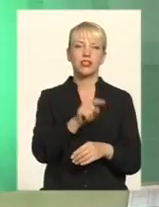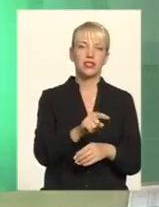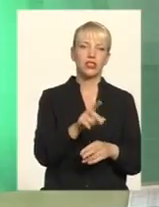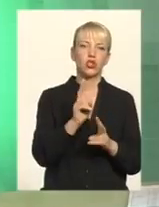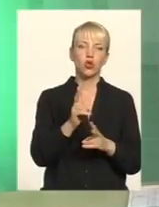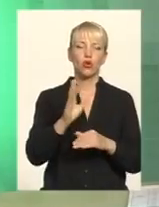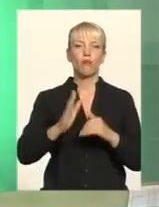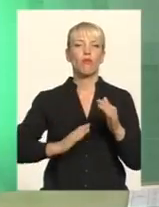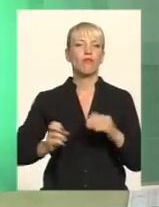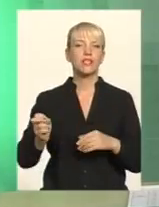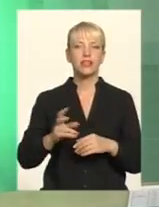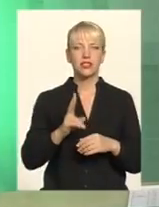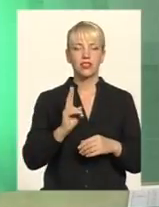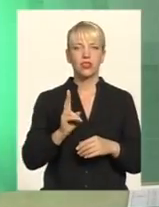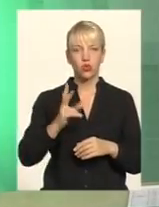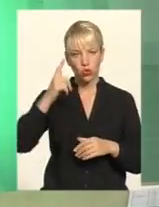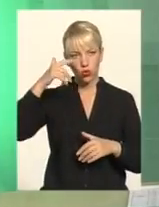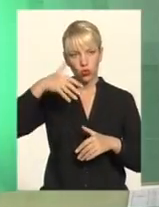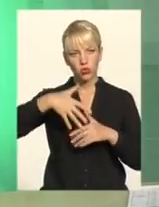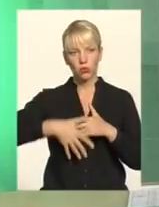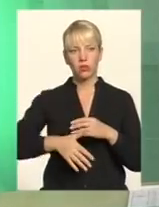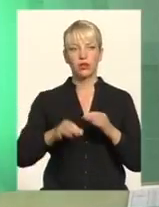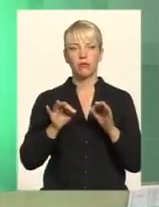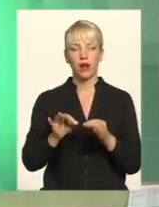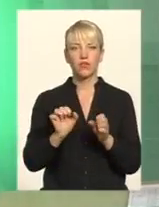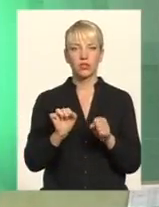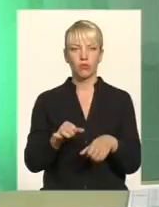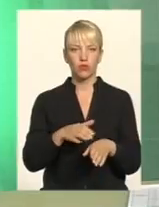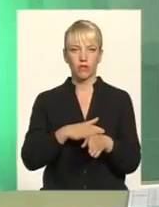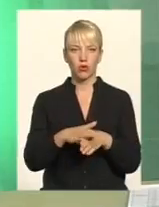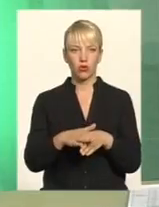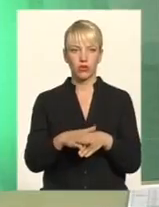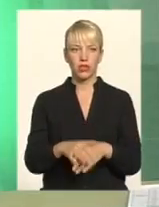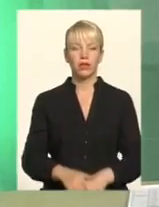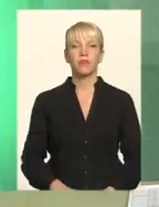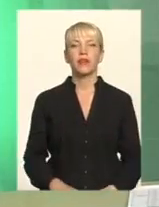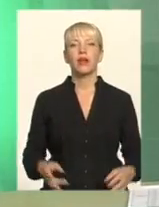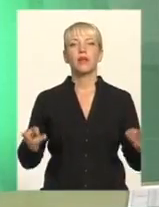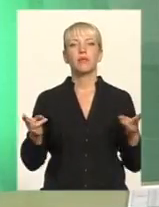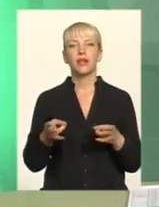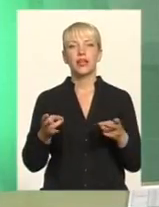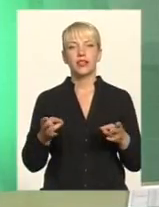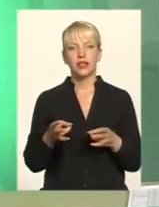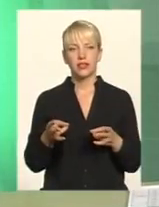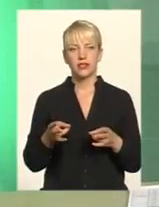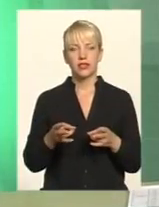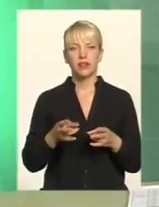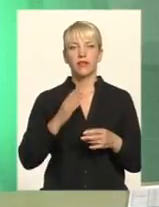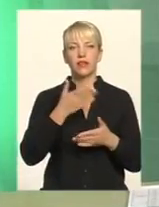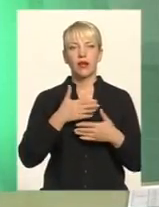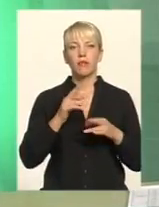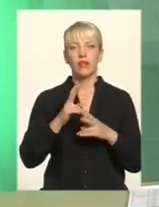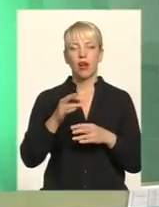хто професійні, ті, хто зрозуміють і правильно зможуть виконувати, як звичайно. Звичайно, що прийдеться нам, як